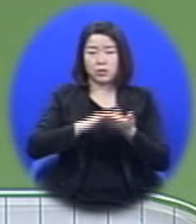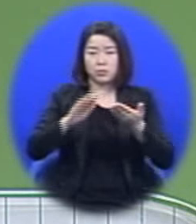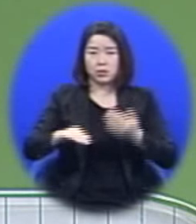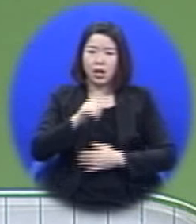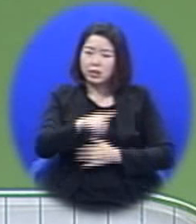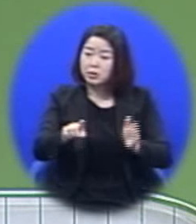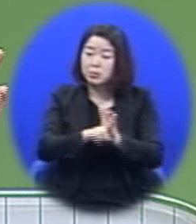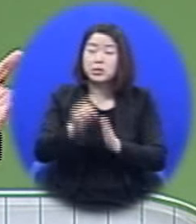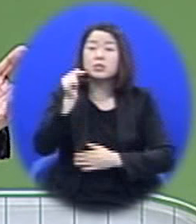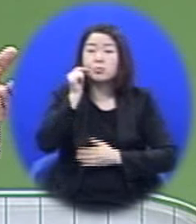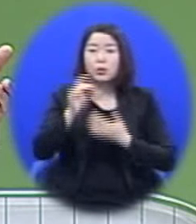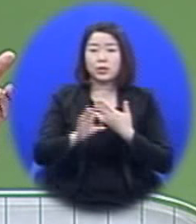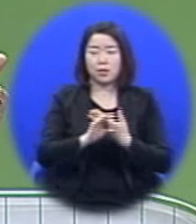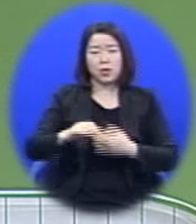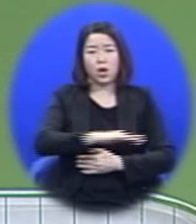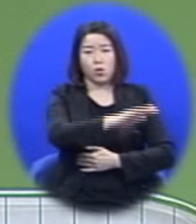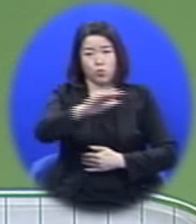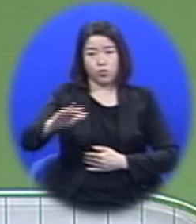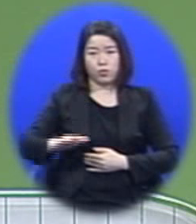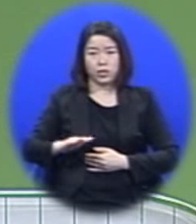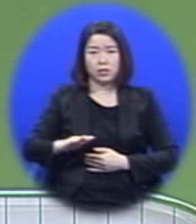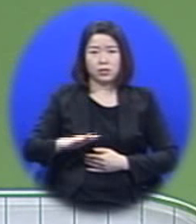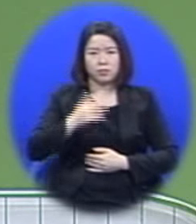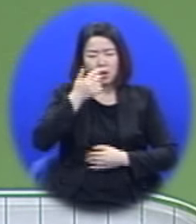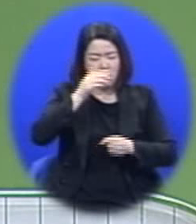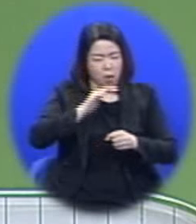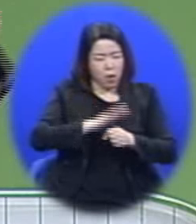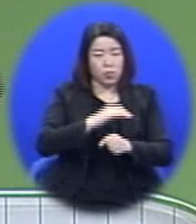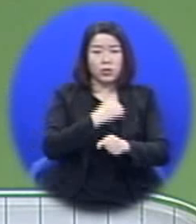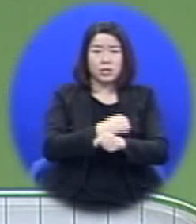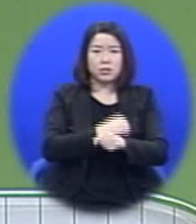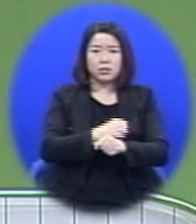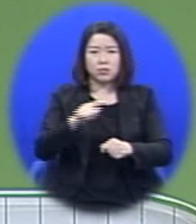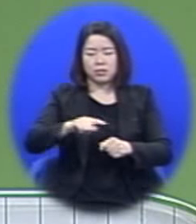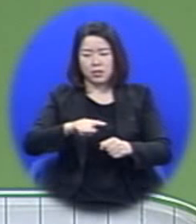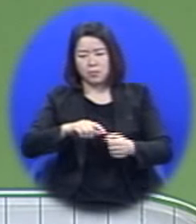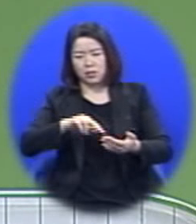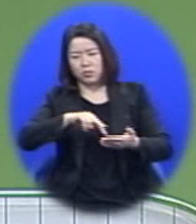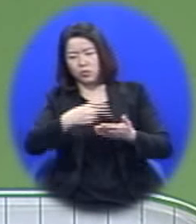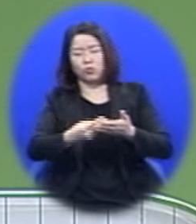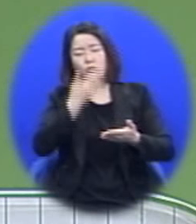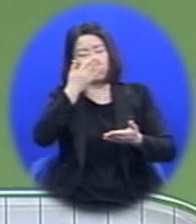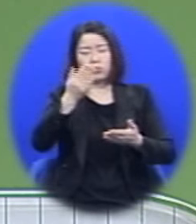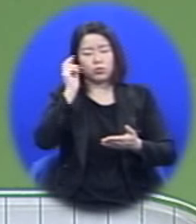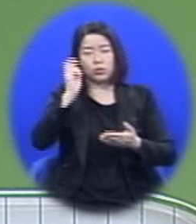믿지 못한다면 아마 우리는 억울해서 그냥 속이 터져 죽겠지요.